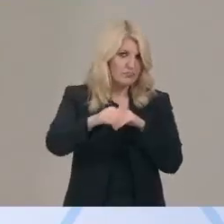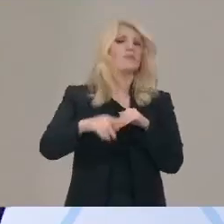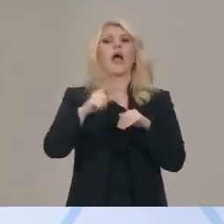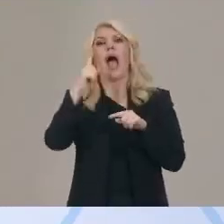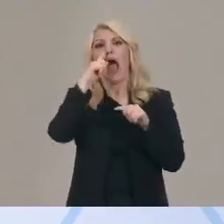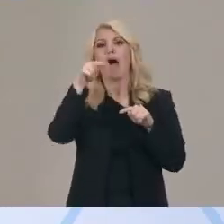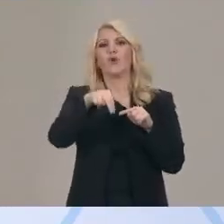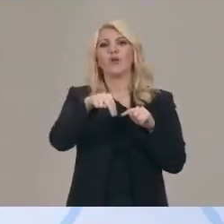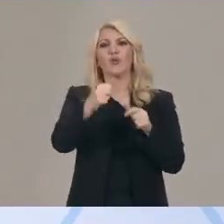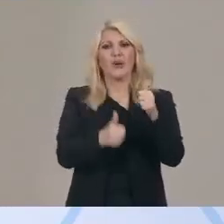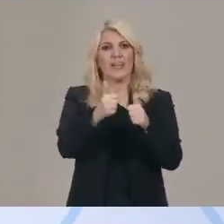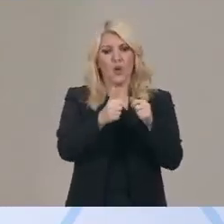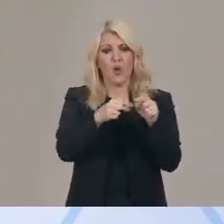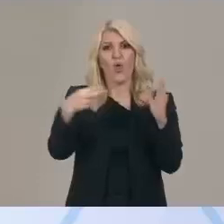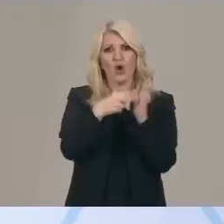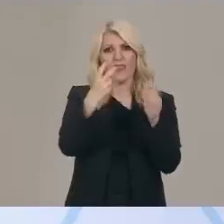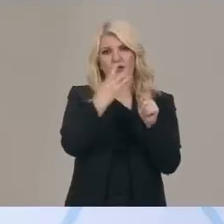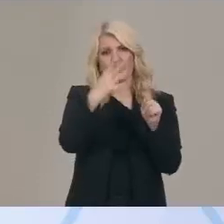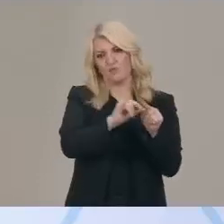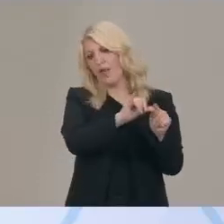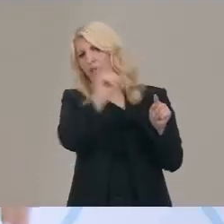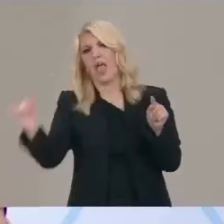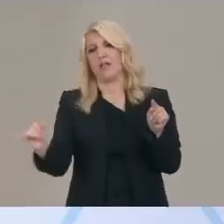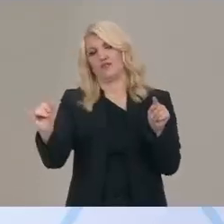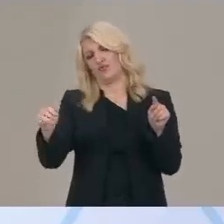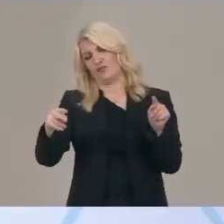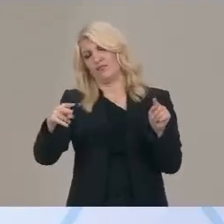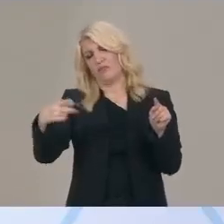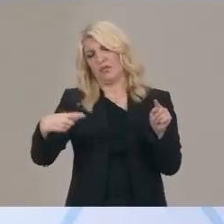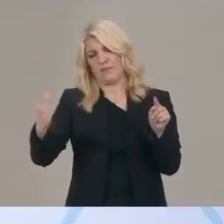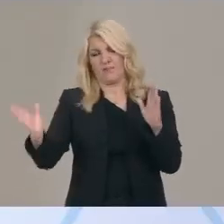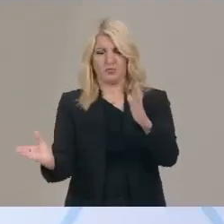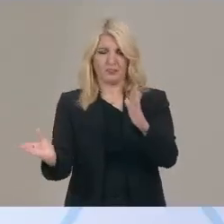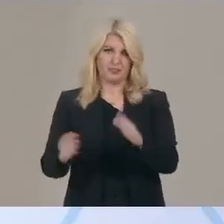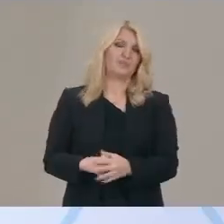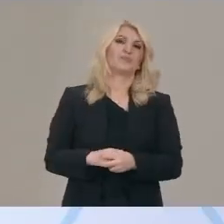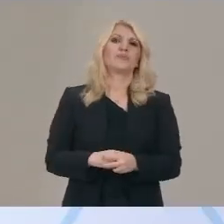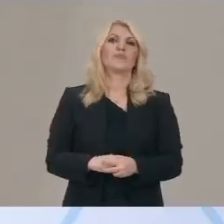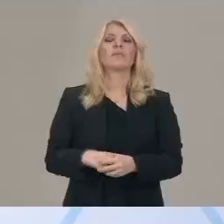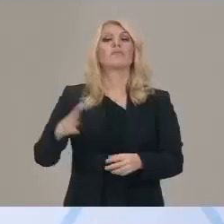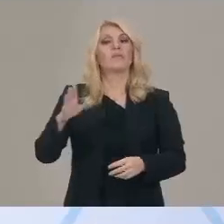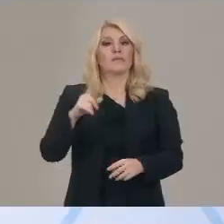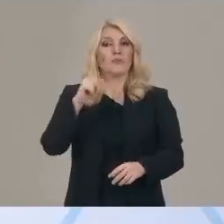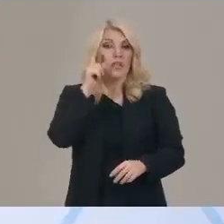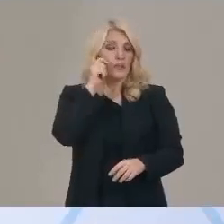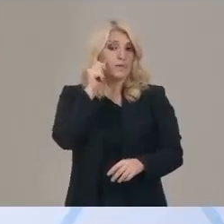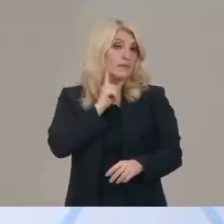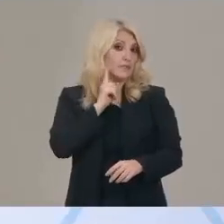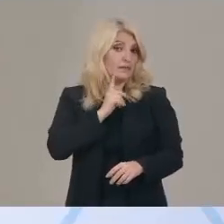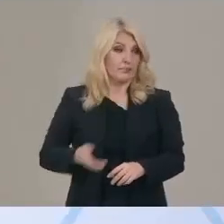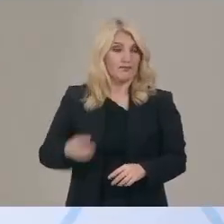2025. Κυρίες και κύριοι, κλείνω. Η κυβέρνηση του Κυριάκου Μητσοτάκη έχει προσπαθήσει να κάνει 2